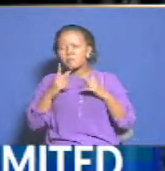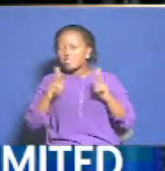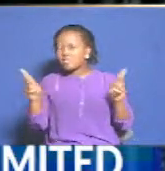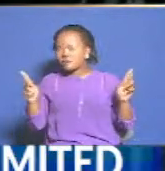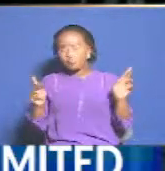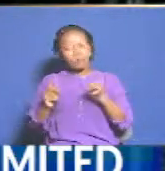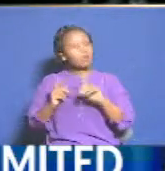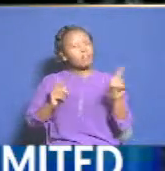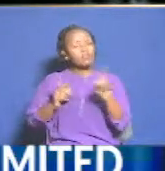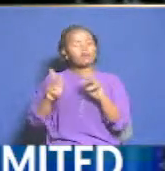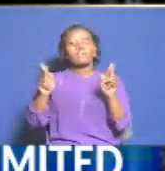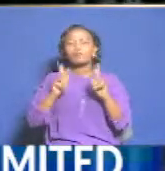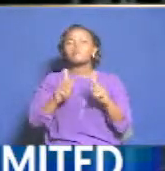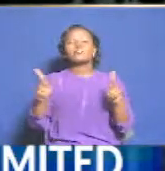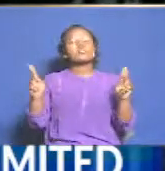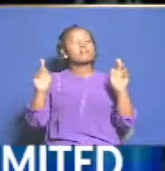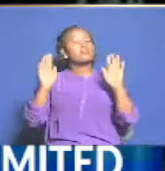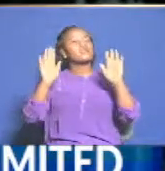Amani sio mchezo.